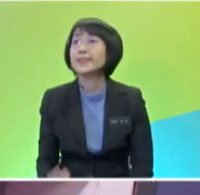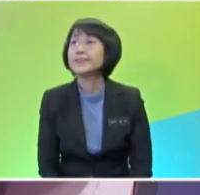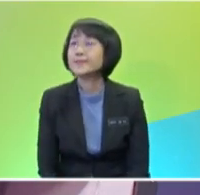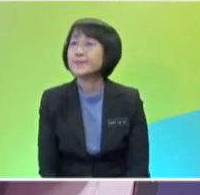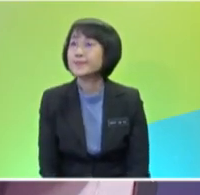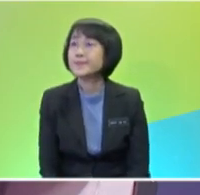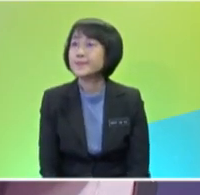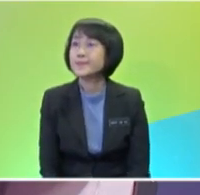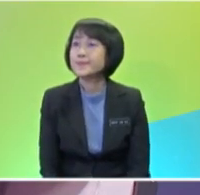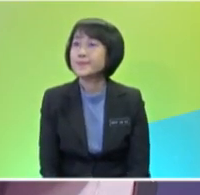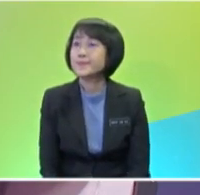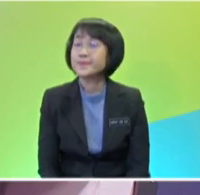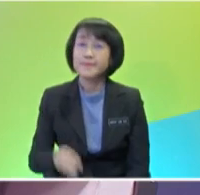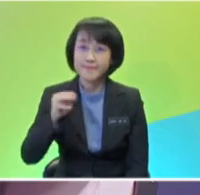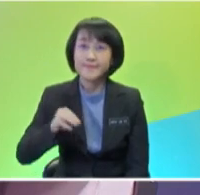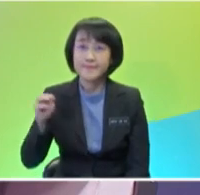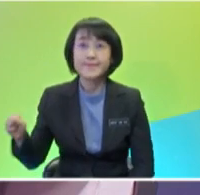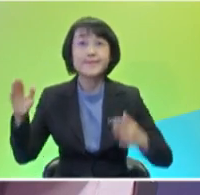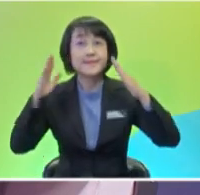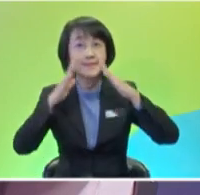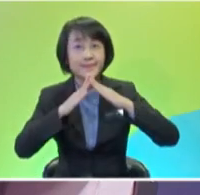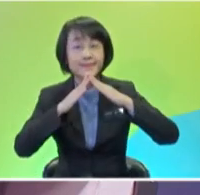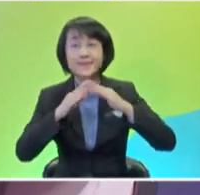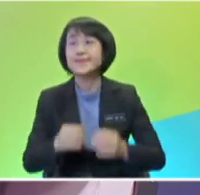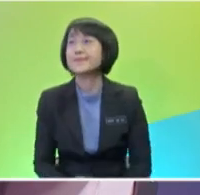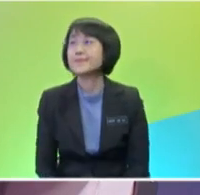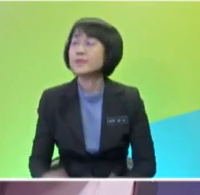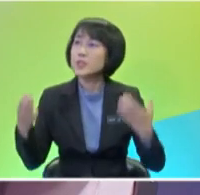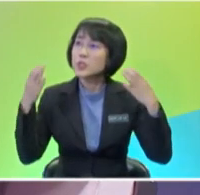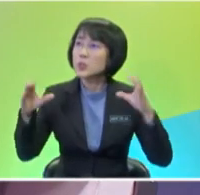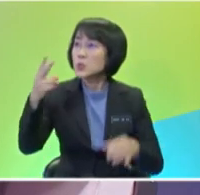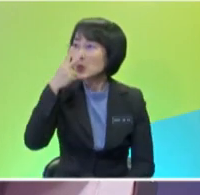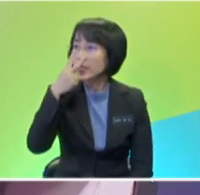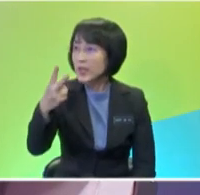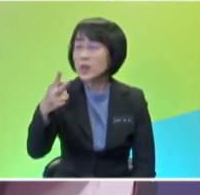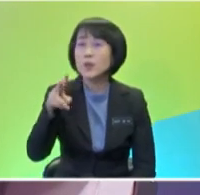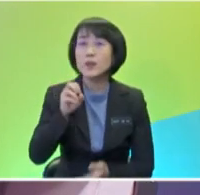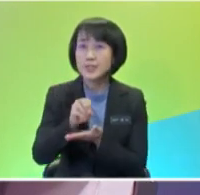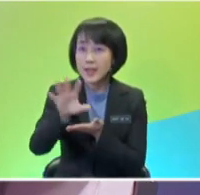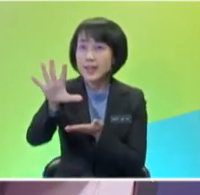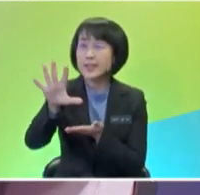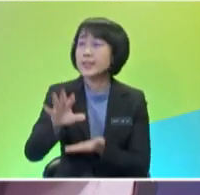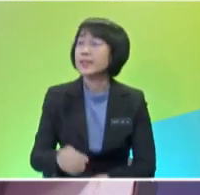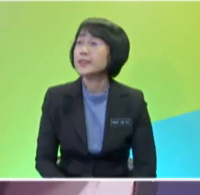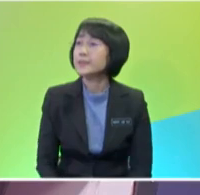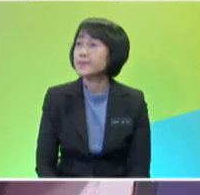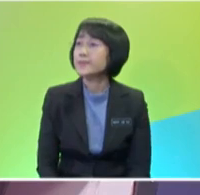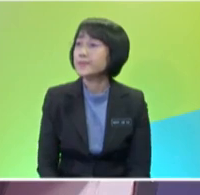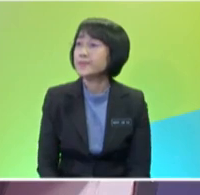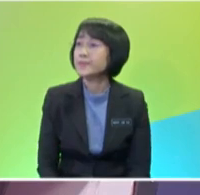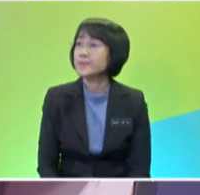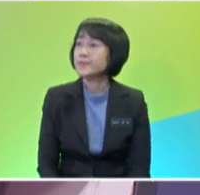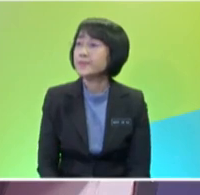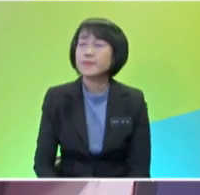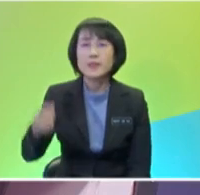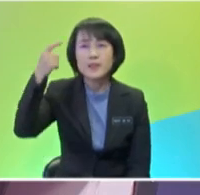dan juga murid di luar sana coba saksikan slide ini dan cube